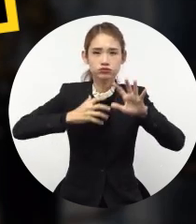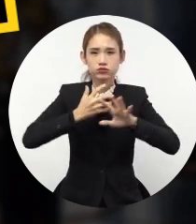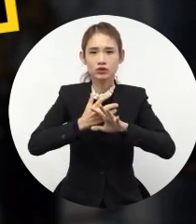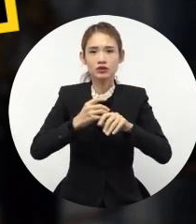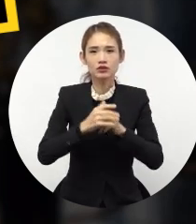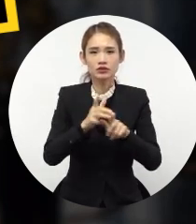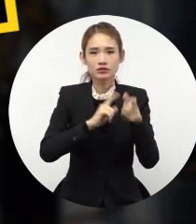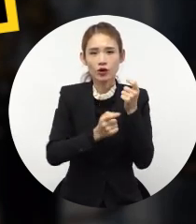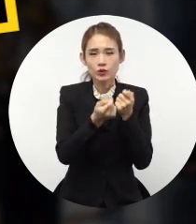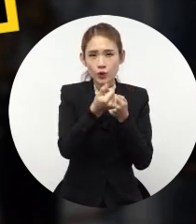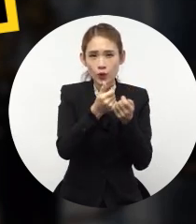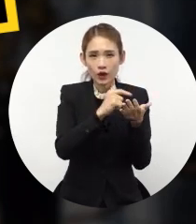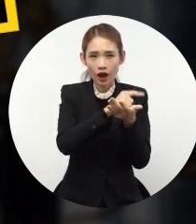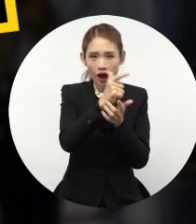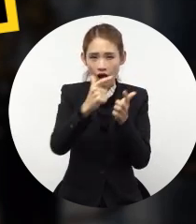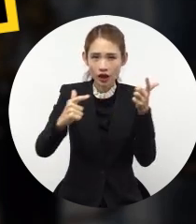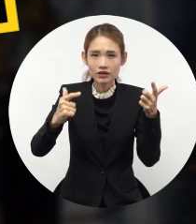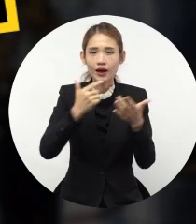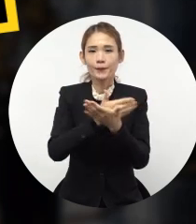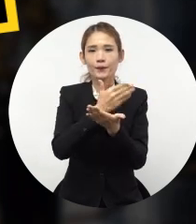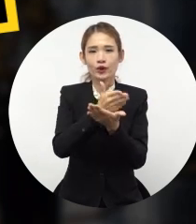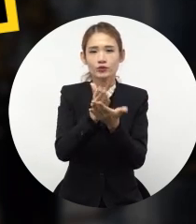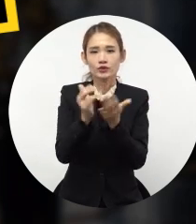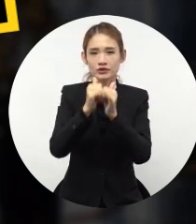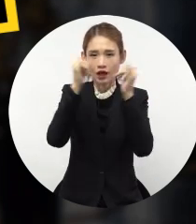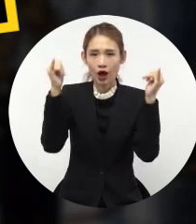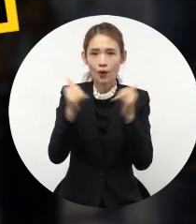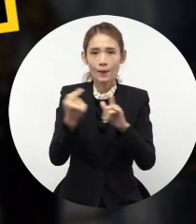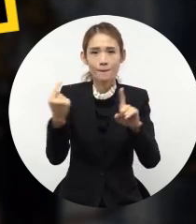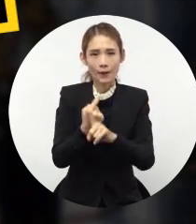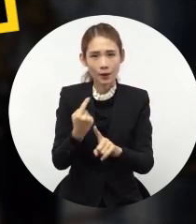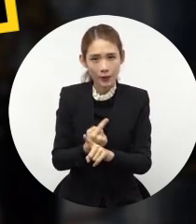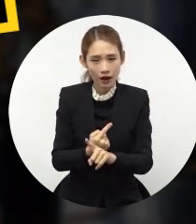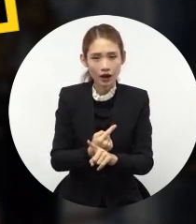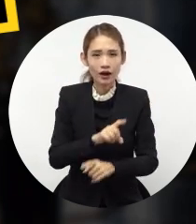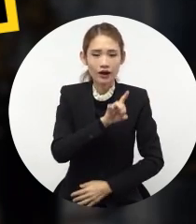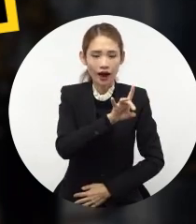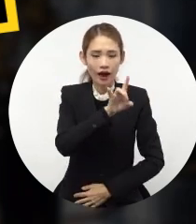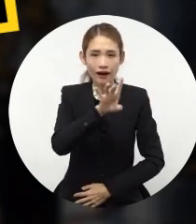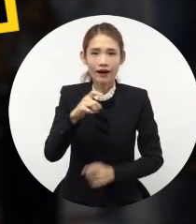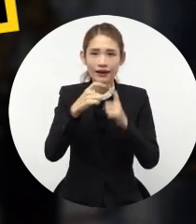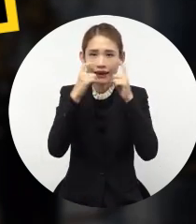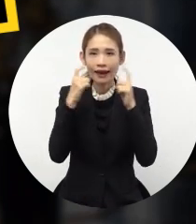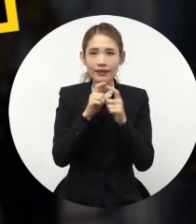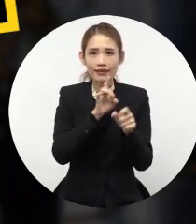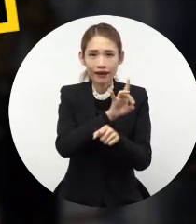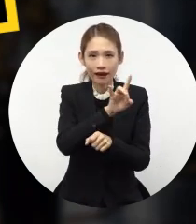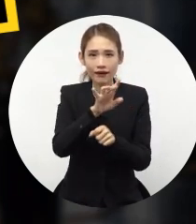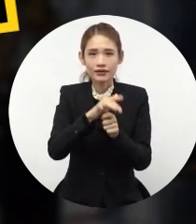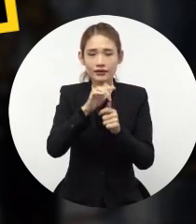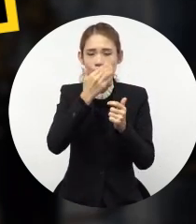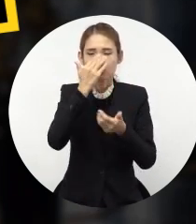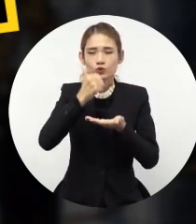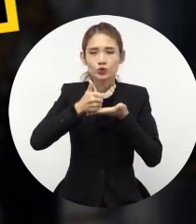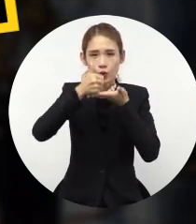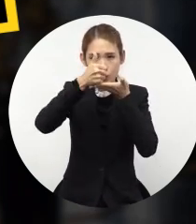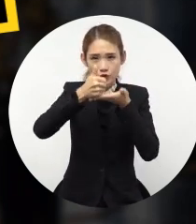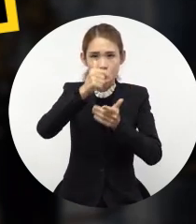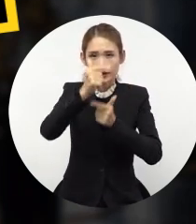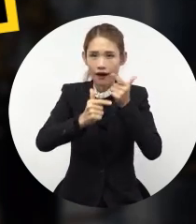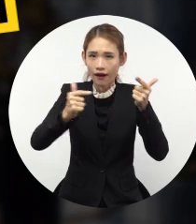소량 다품종의 사회로 바뀝니다. 그러면서 각각의 개성을 존중하고 다양성을 존중하게